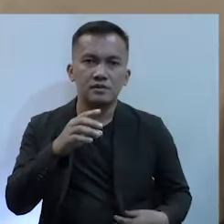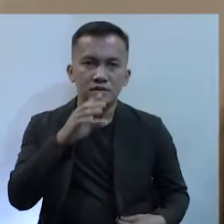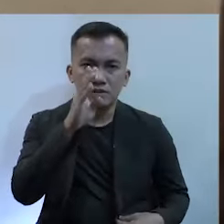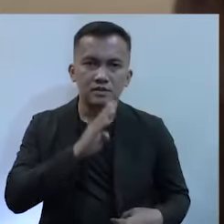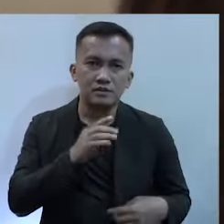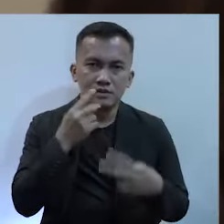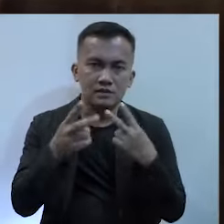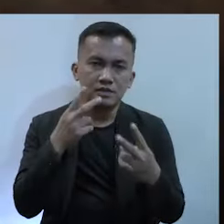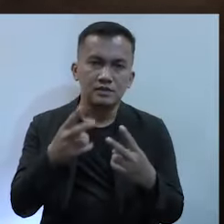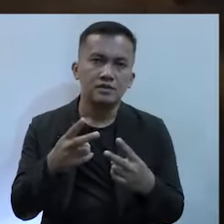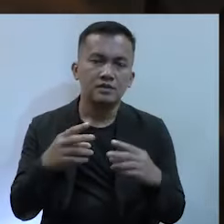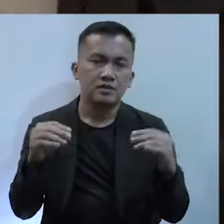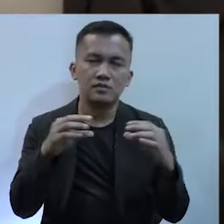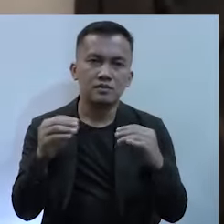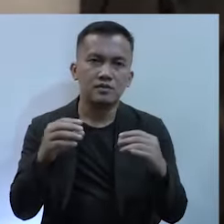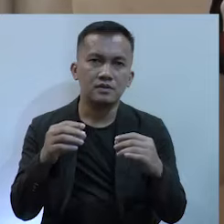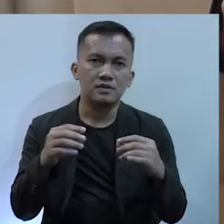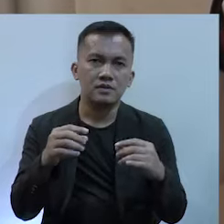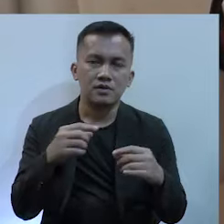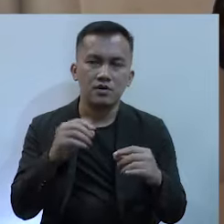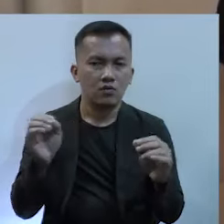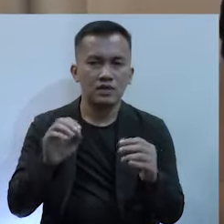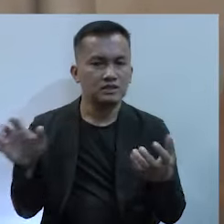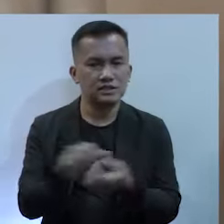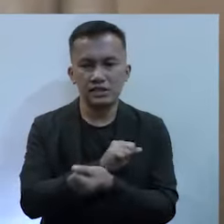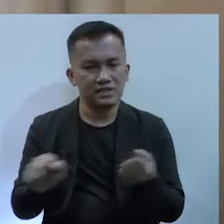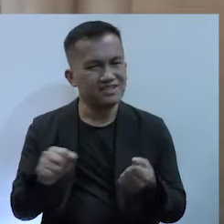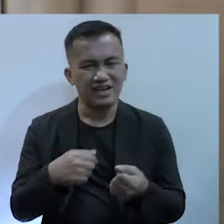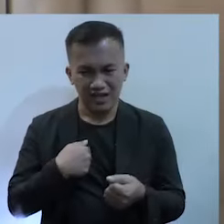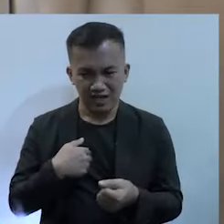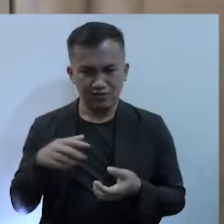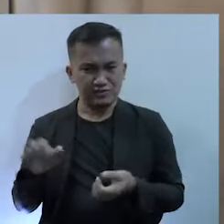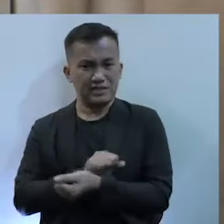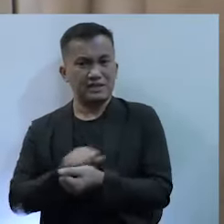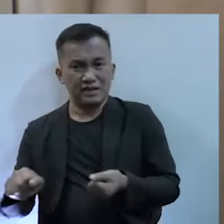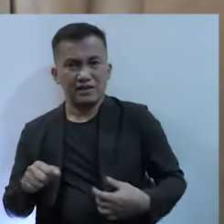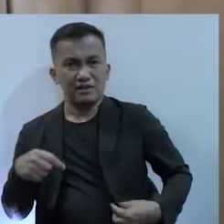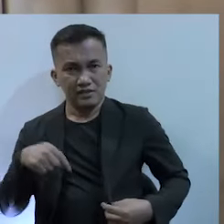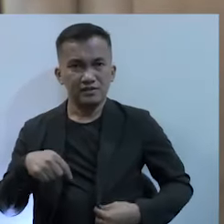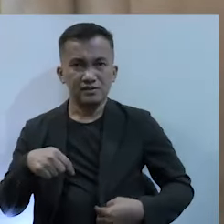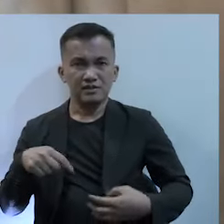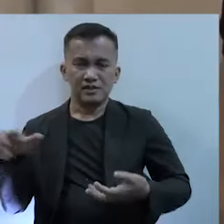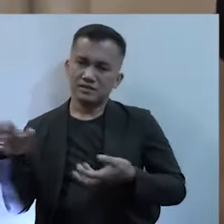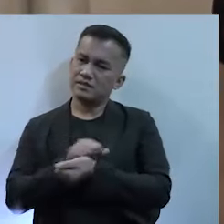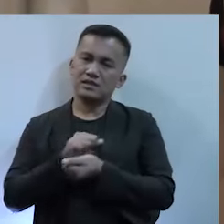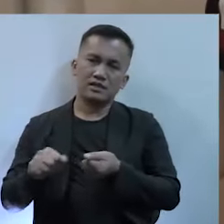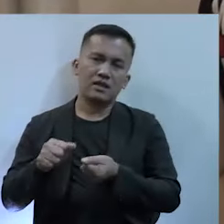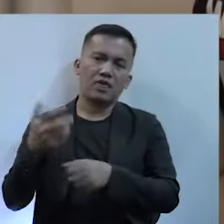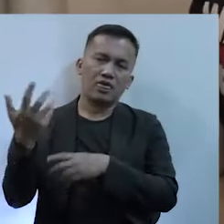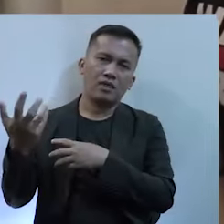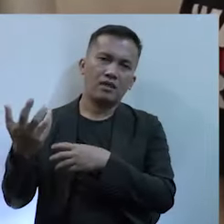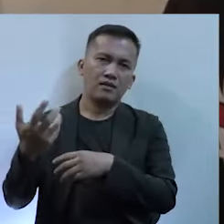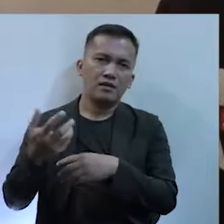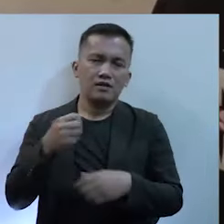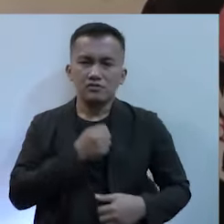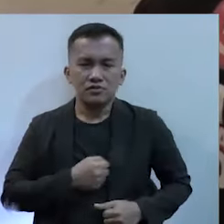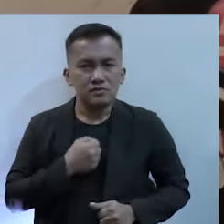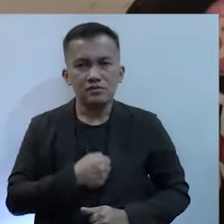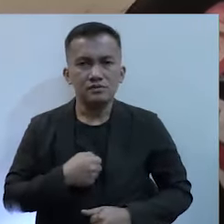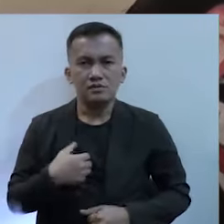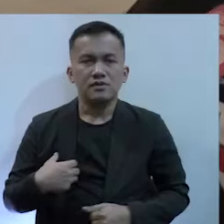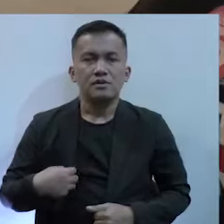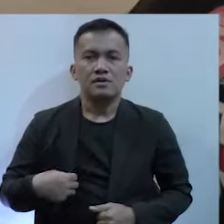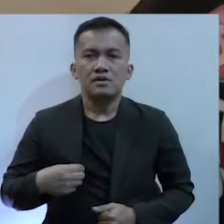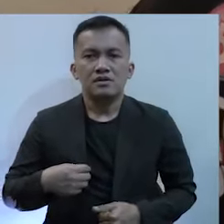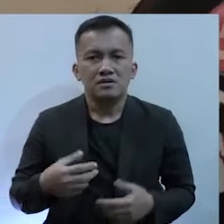Kasi ang final arbiter naman yung sport. Wala, nasisirain sa akin, sira na ako. Nasira na ako dito. Sinira na nila ako. Okay, pasensya